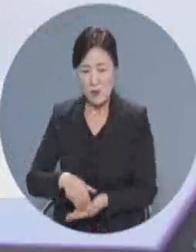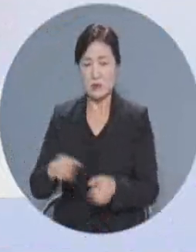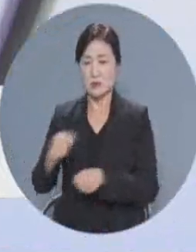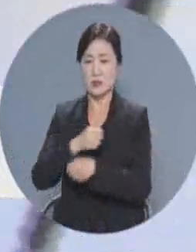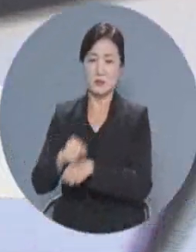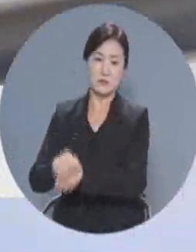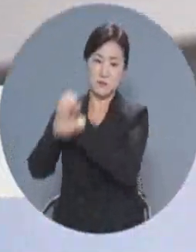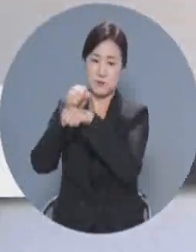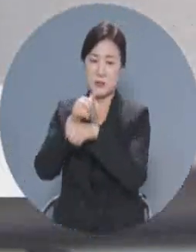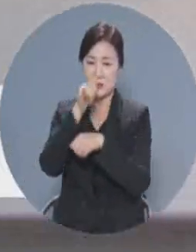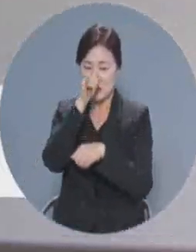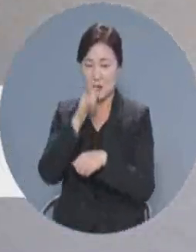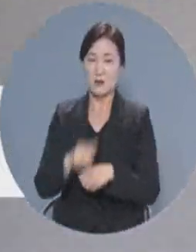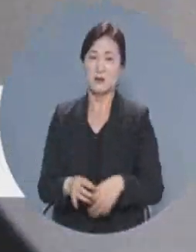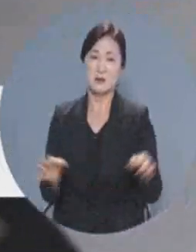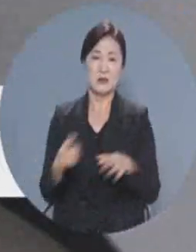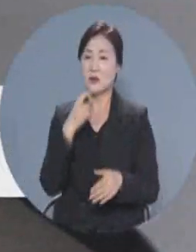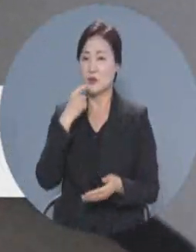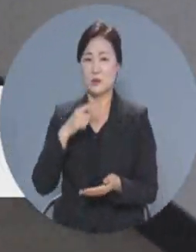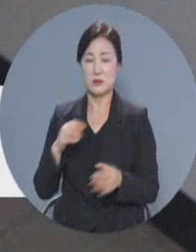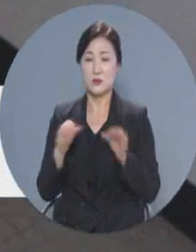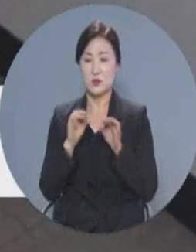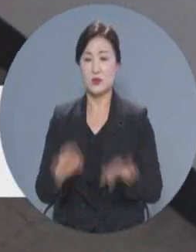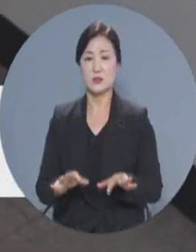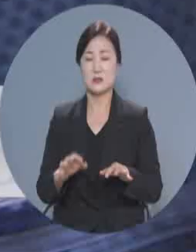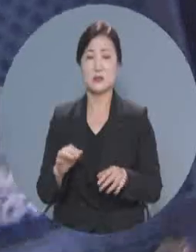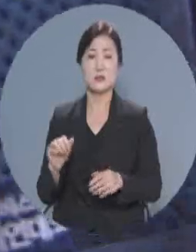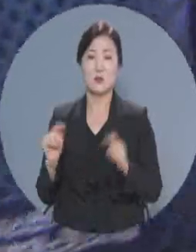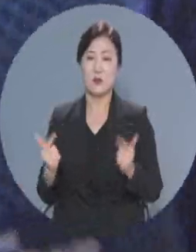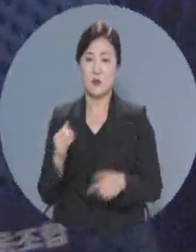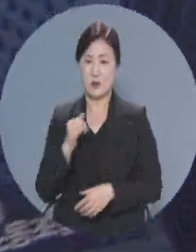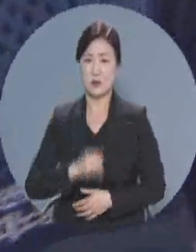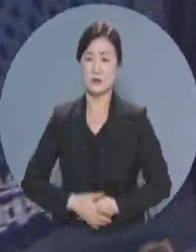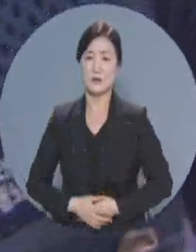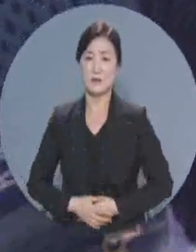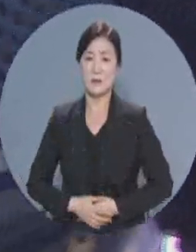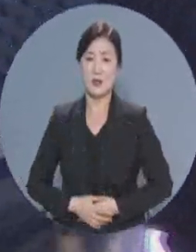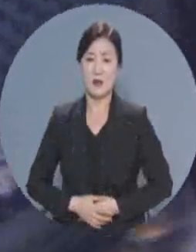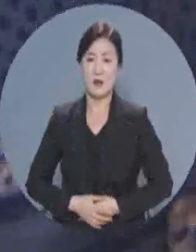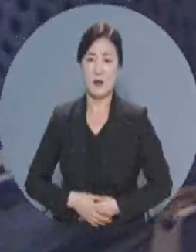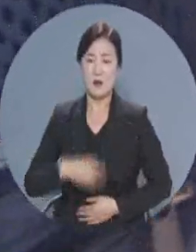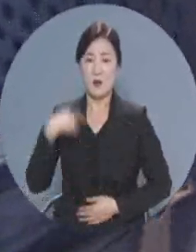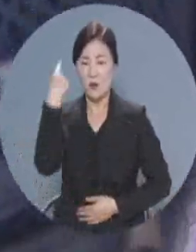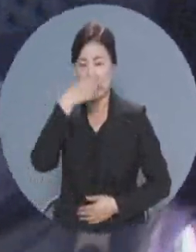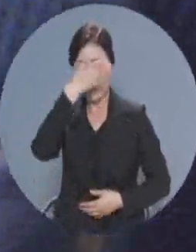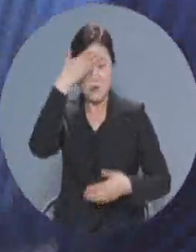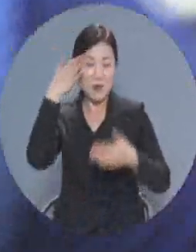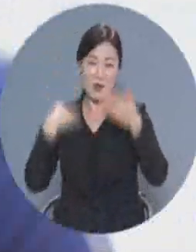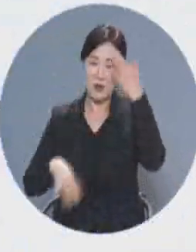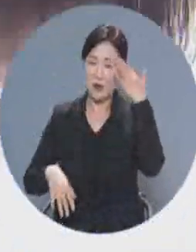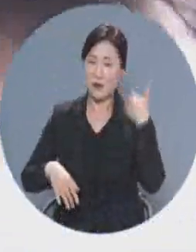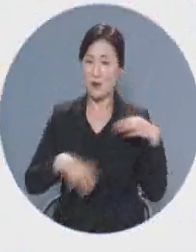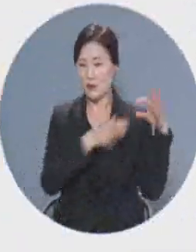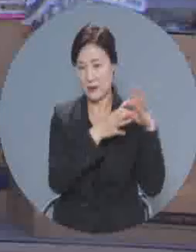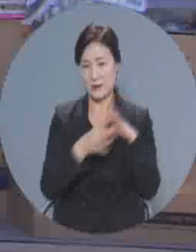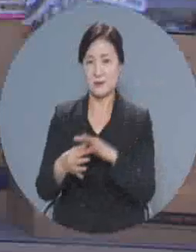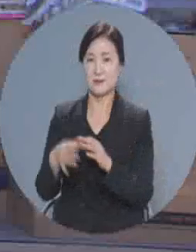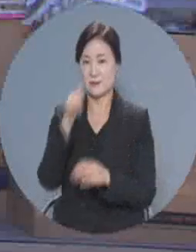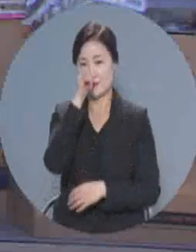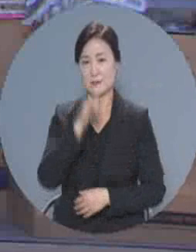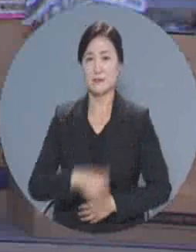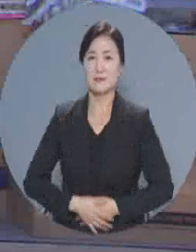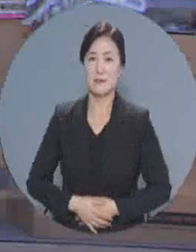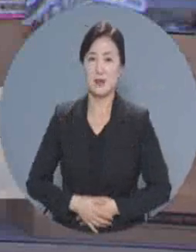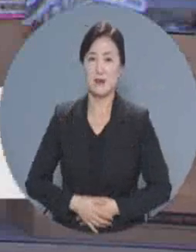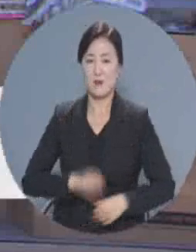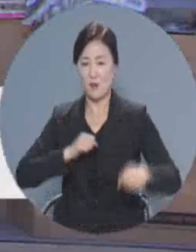있지만 단 한순간도 숨을 돌릴 틈이 없습니다. 육 씨의 얼굴에선 땀이 비오듯 쏟아집니다. 에너지